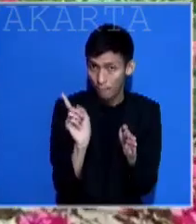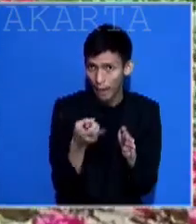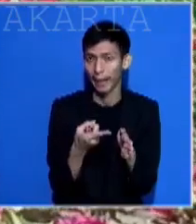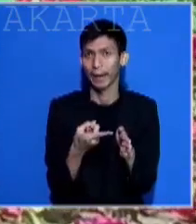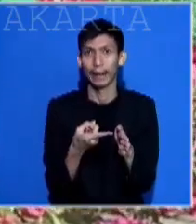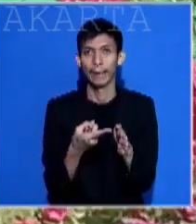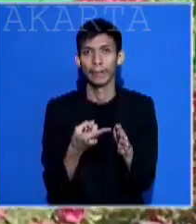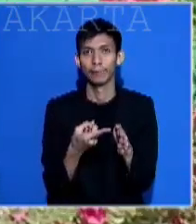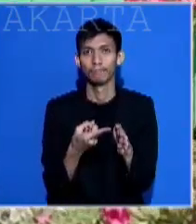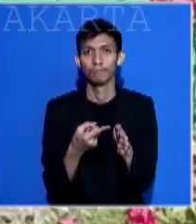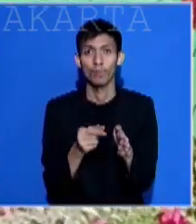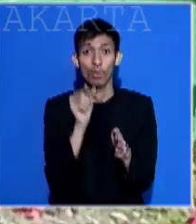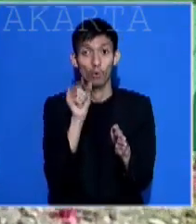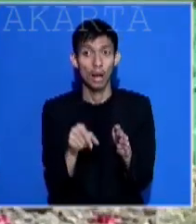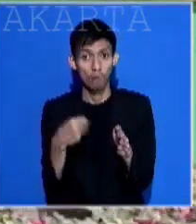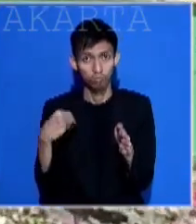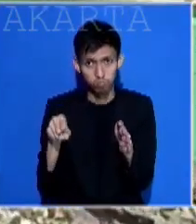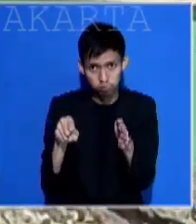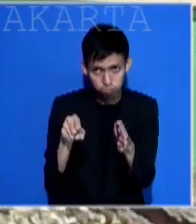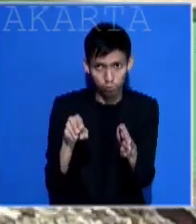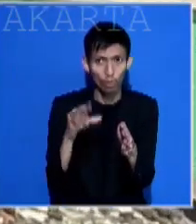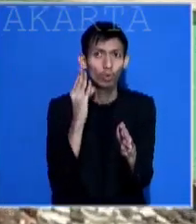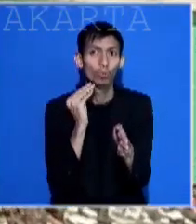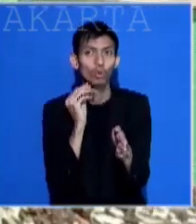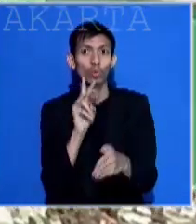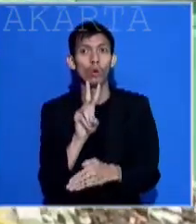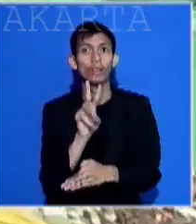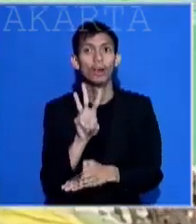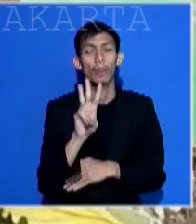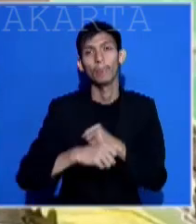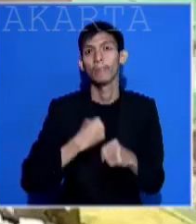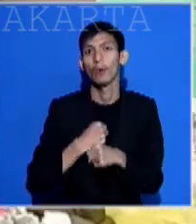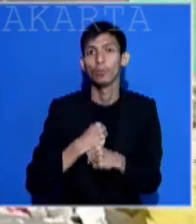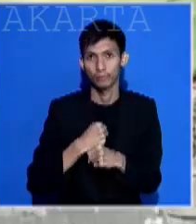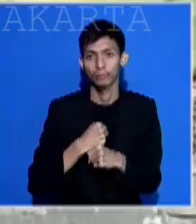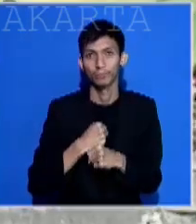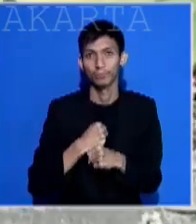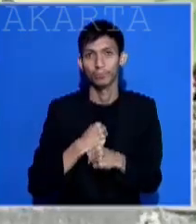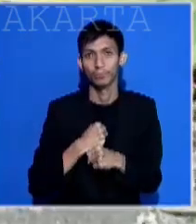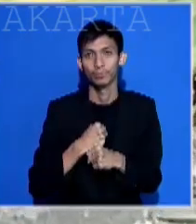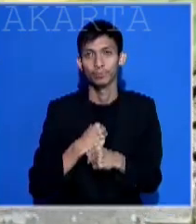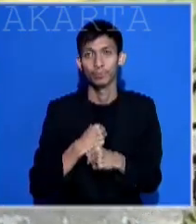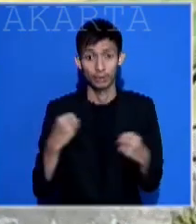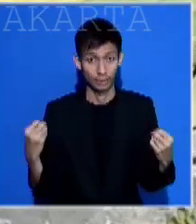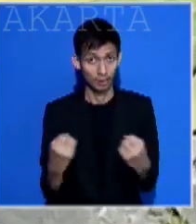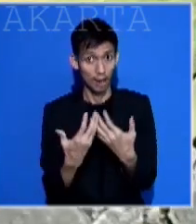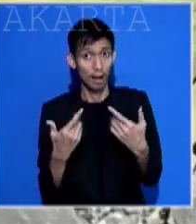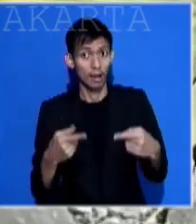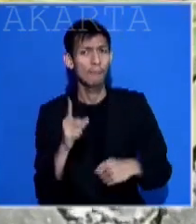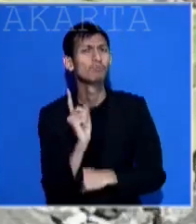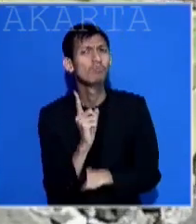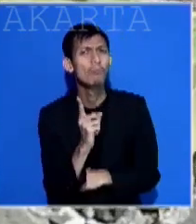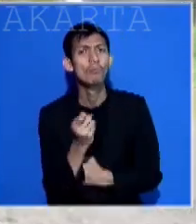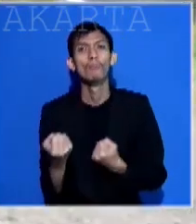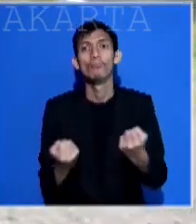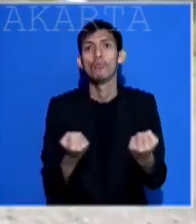AB4011QL yang dikemudikan Aldi Pangestu, 23 tahun, warga Tawangsari Pengasih. Peristiwa ini bermula saat kendaraan bak terbuka